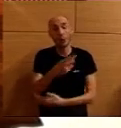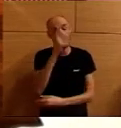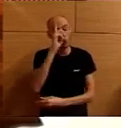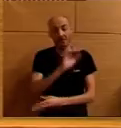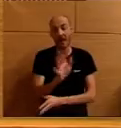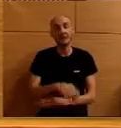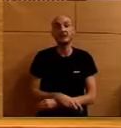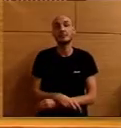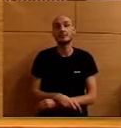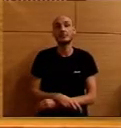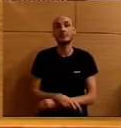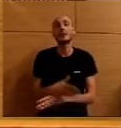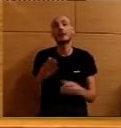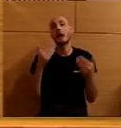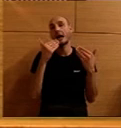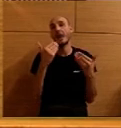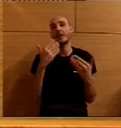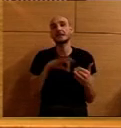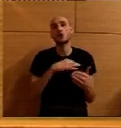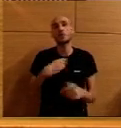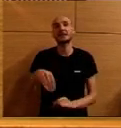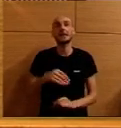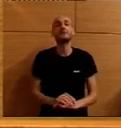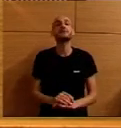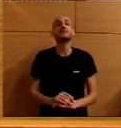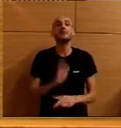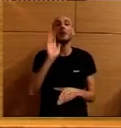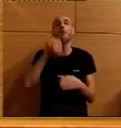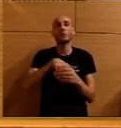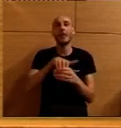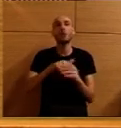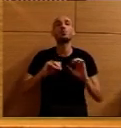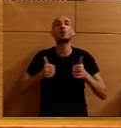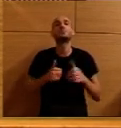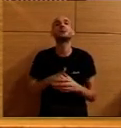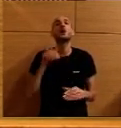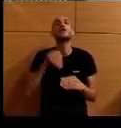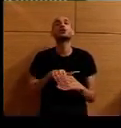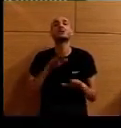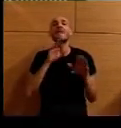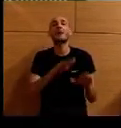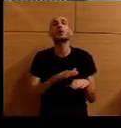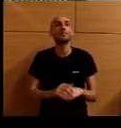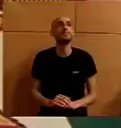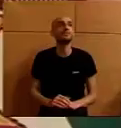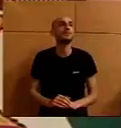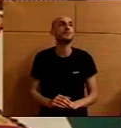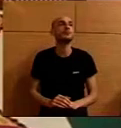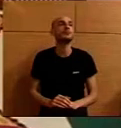presidente. Gràcies, senyor Segarra. Passem a la votació. Vots a favor de la proposició.